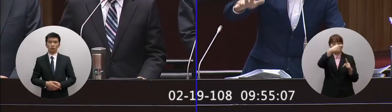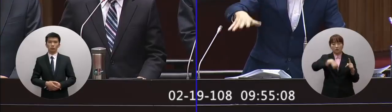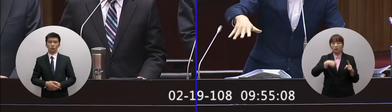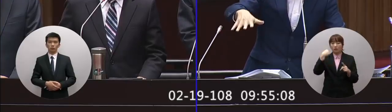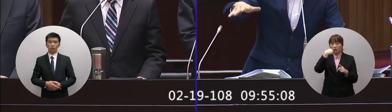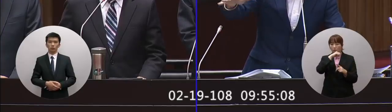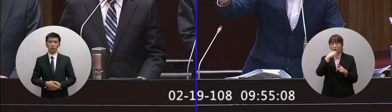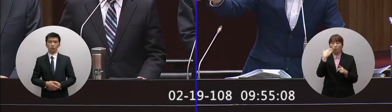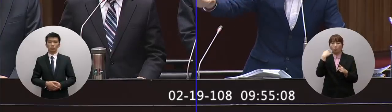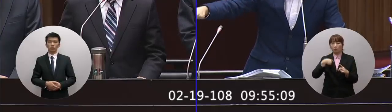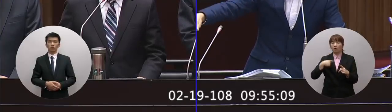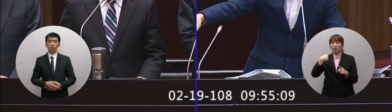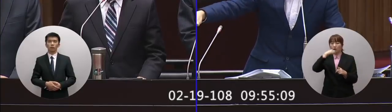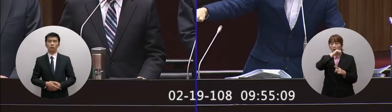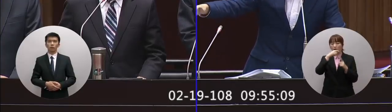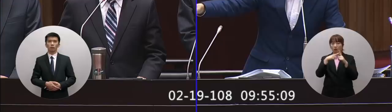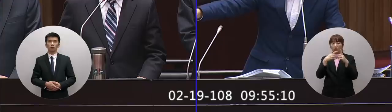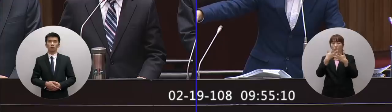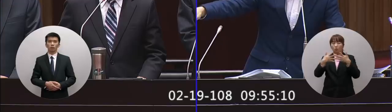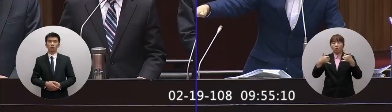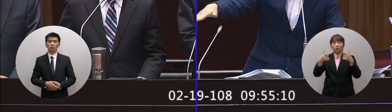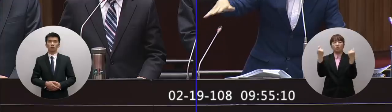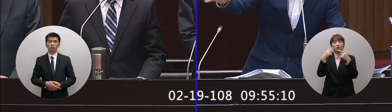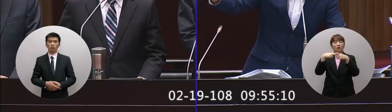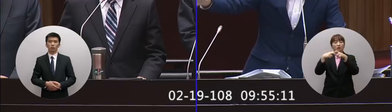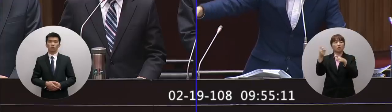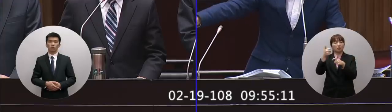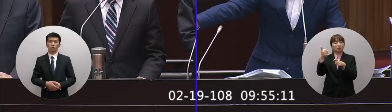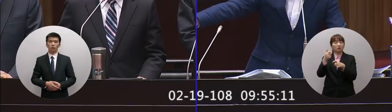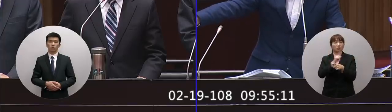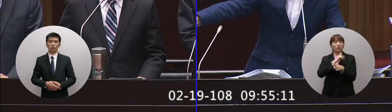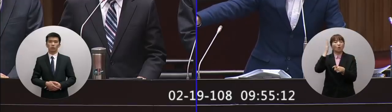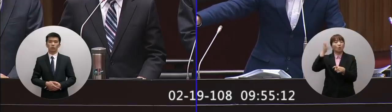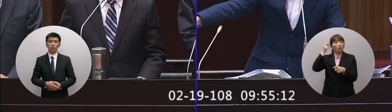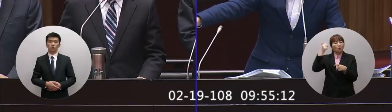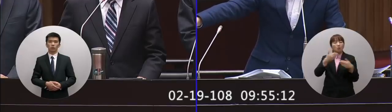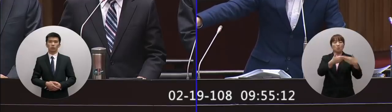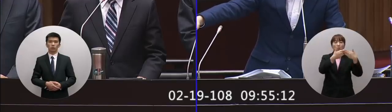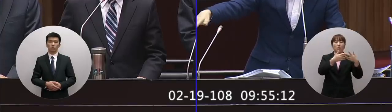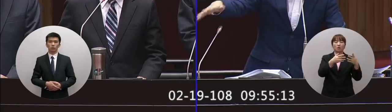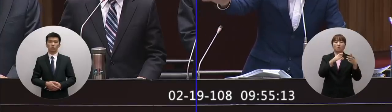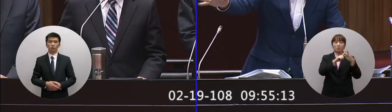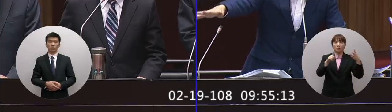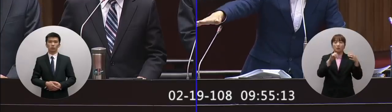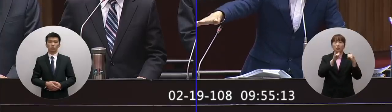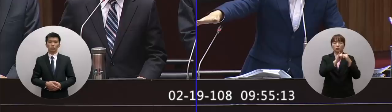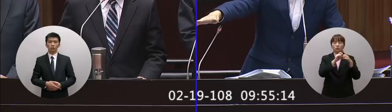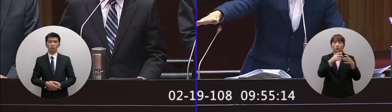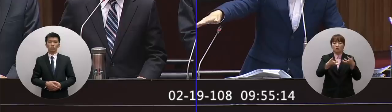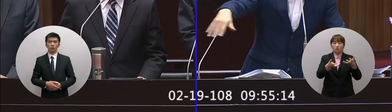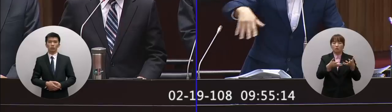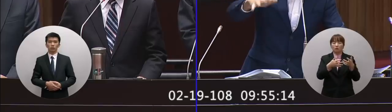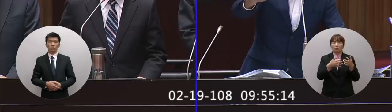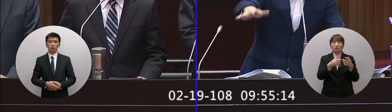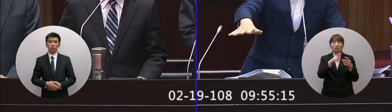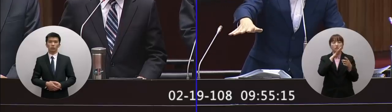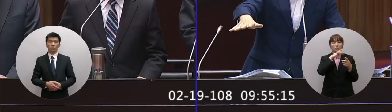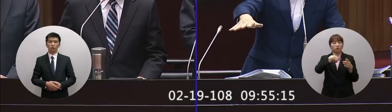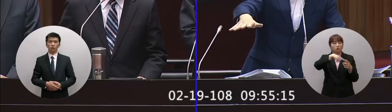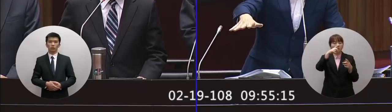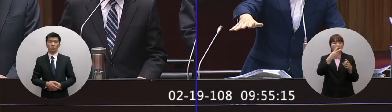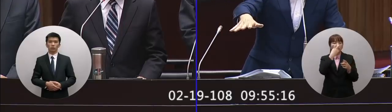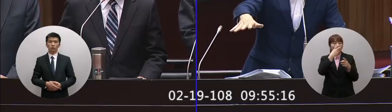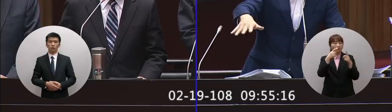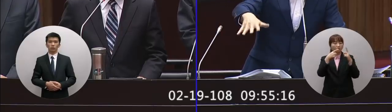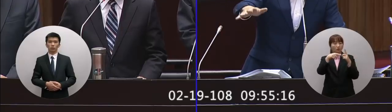能台湾人如果在网络上像李明哲这样谈了很多中国民主的事情，他不是到中国，他是到香